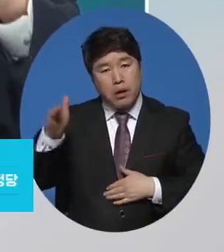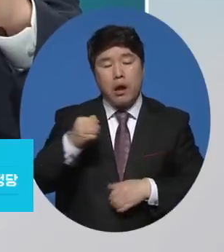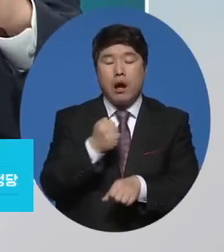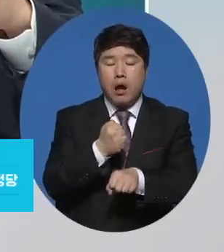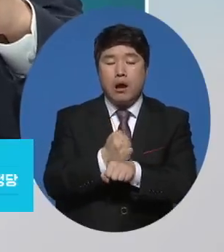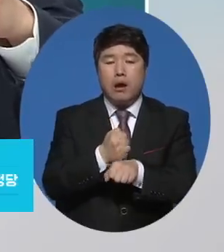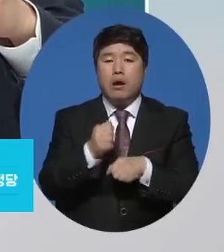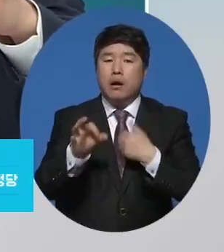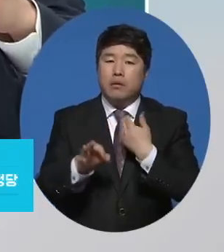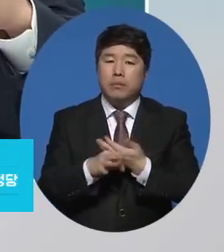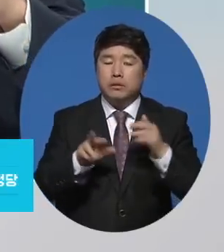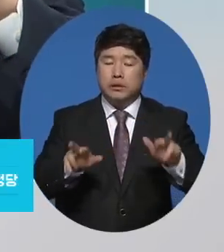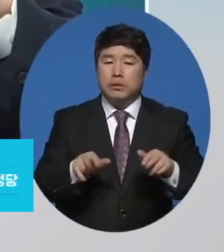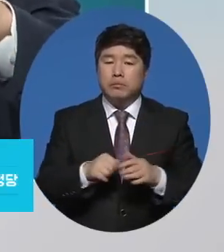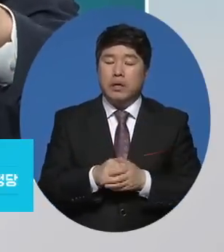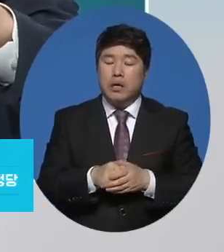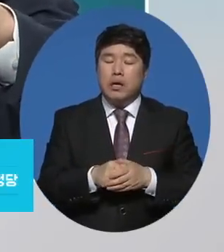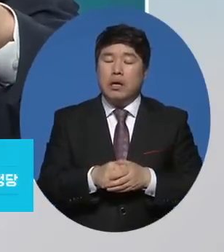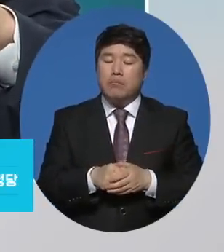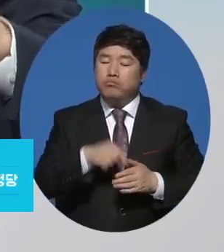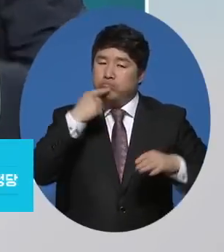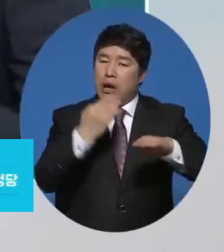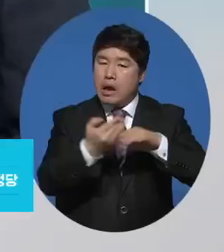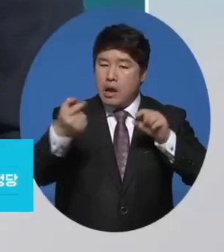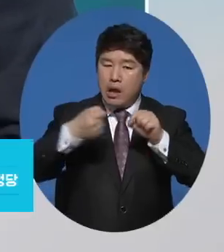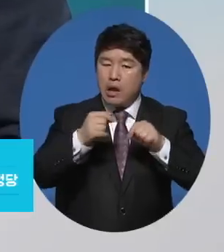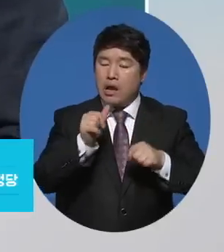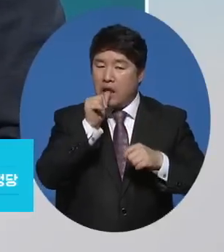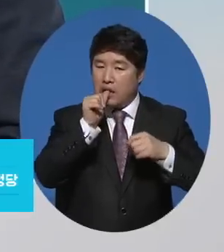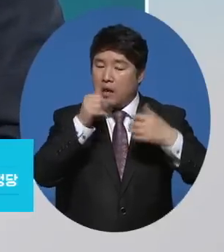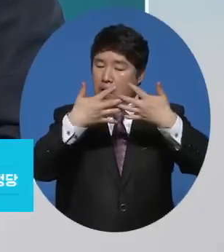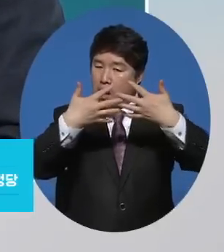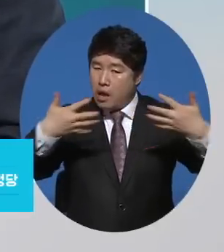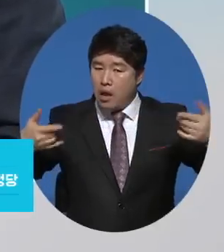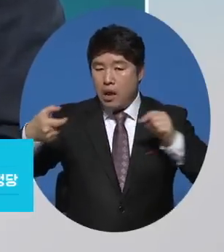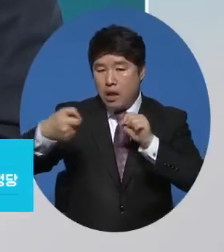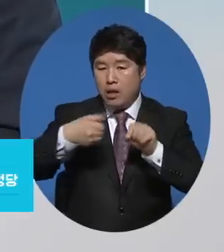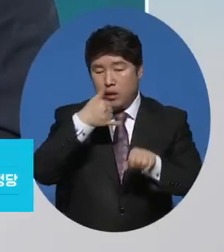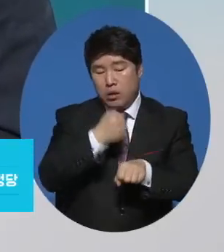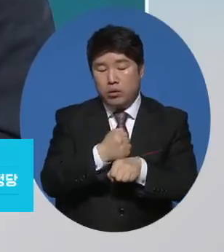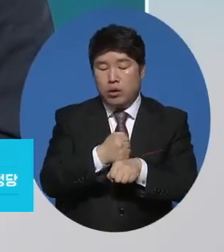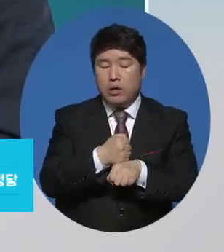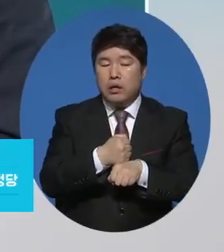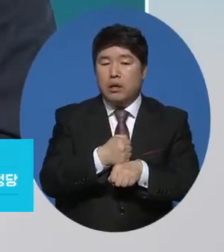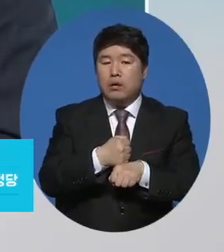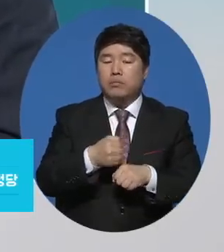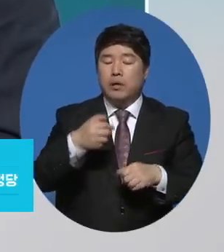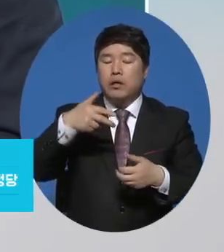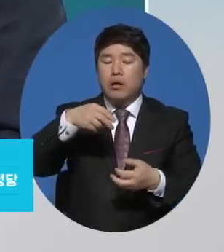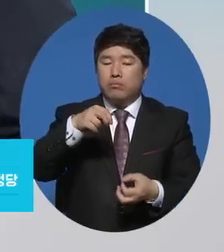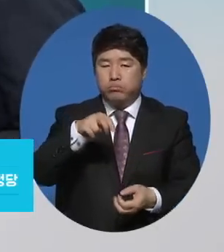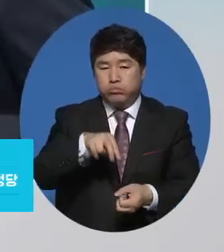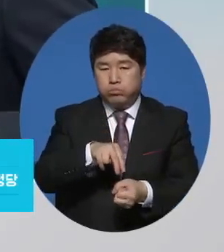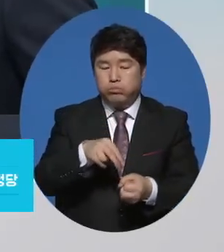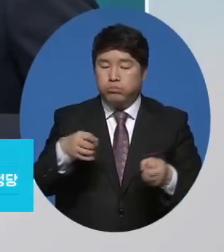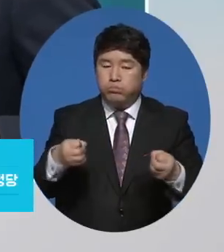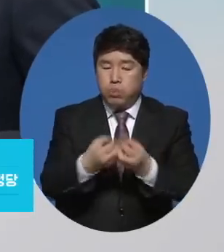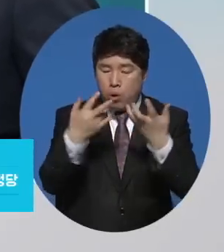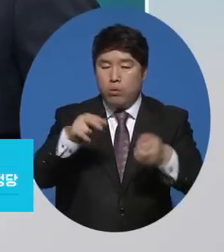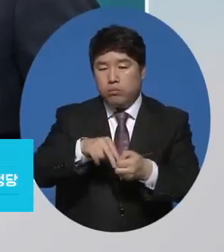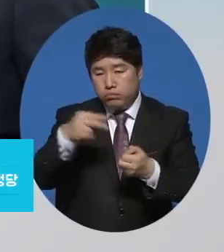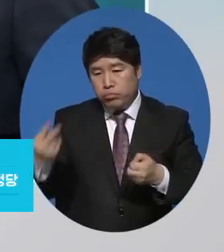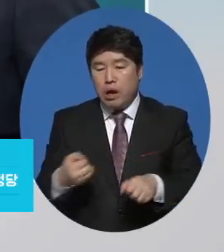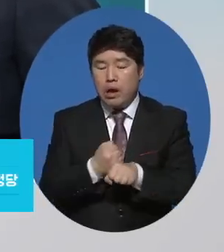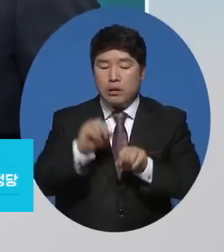전방의 철책선 있는 자식들이 북한의 어떤 지뢰도발로 다리가 날아가고 이러면 전부 다 우리